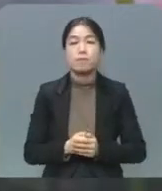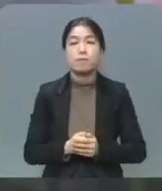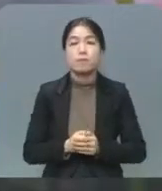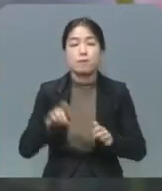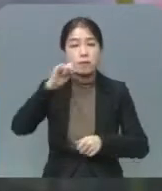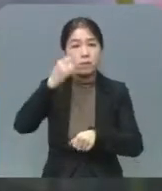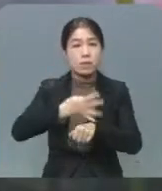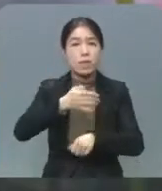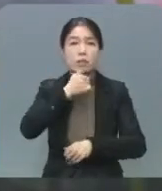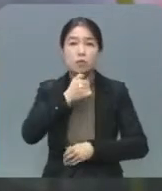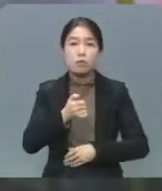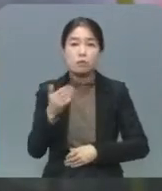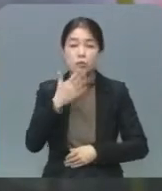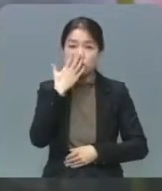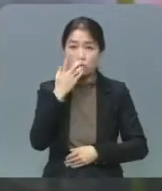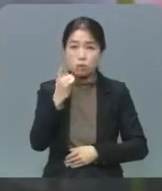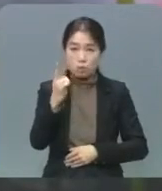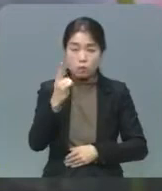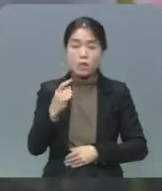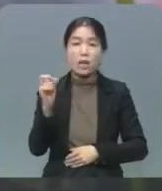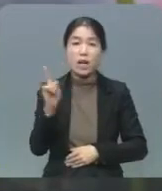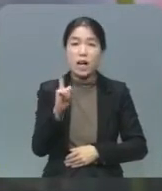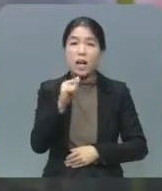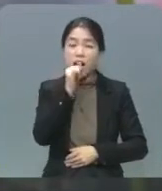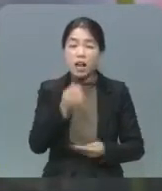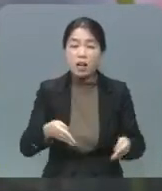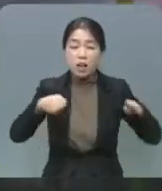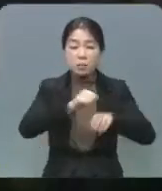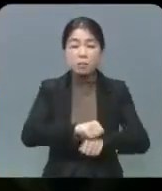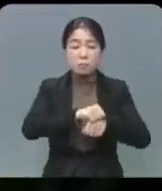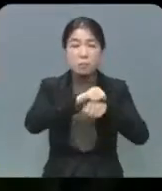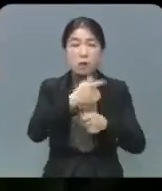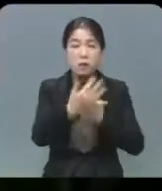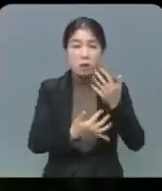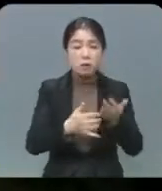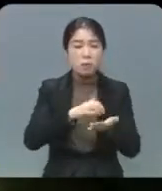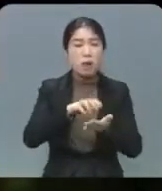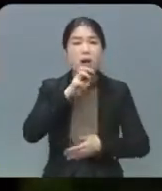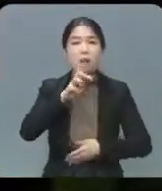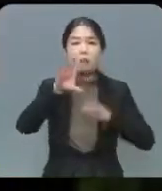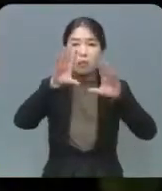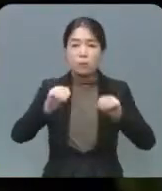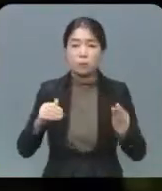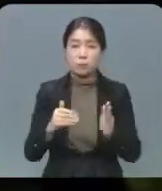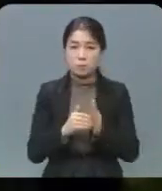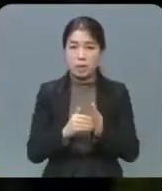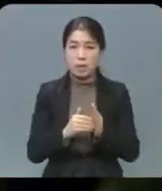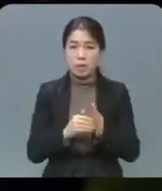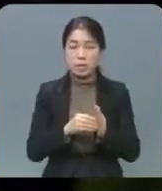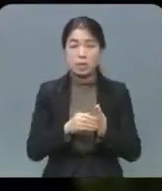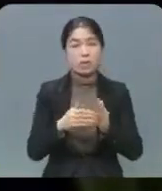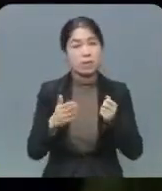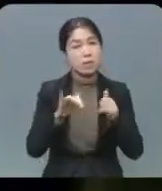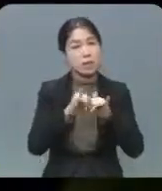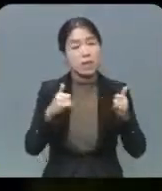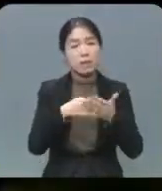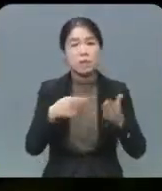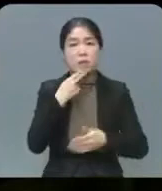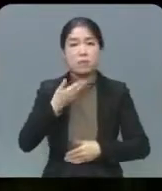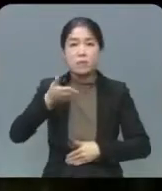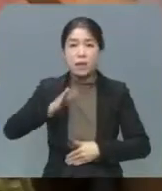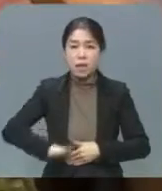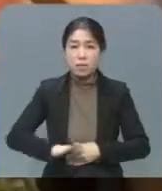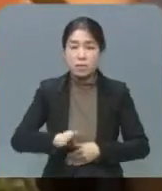오늘 새벽 4시 50분쯤 순천시 승주읍 에 한 컨테이너 창고 에서 불이나 30여 분만에 꺼졌습니다 이 불로 인명피해는 없었지만